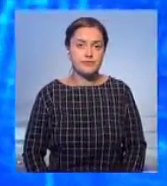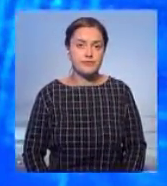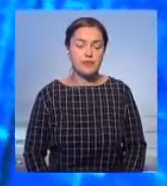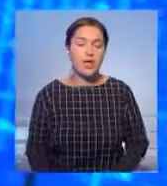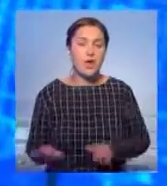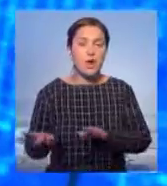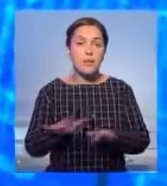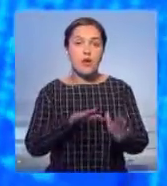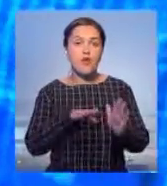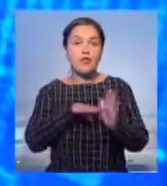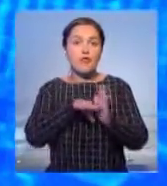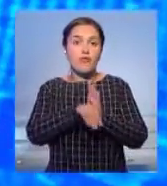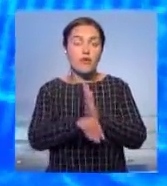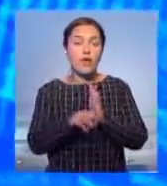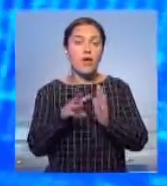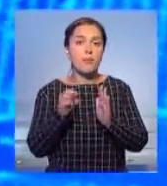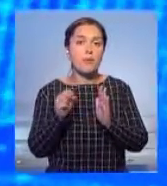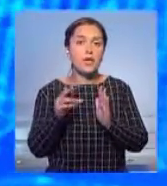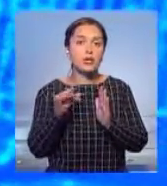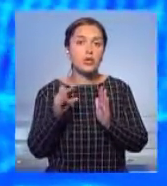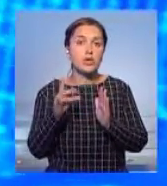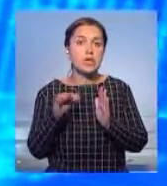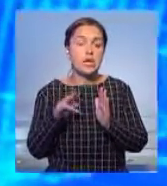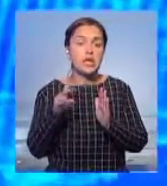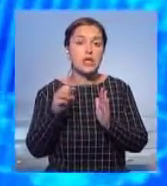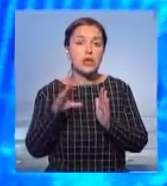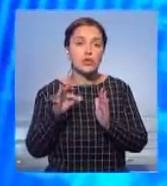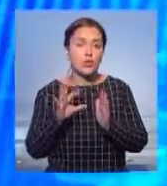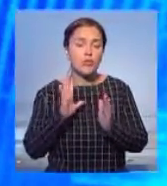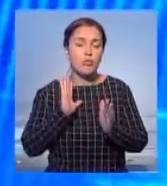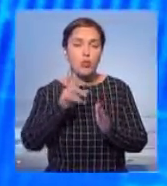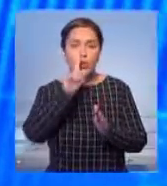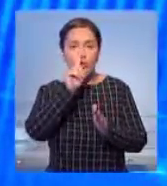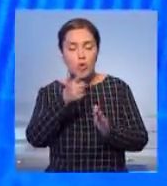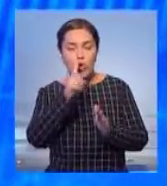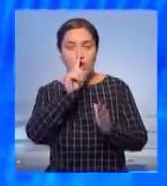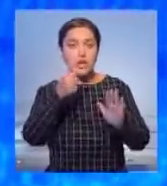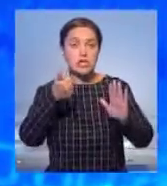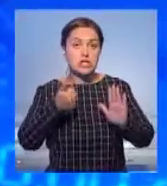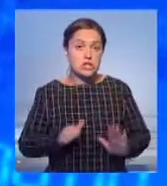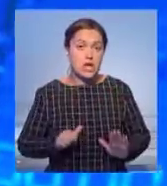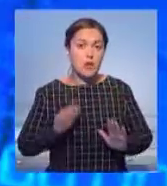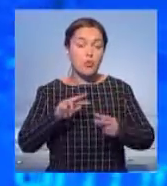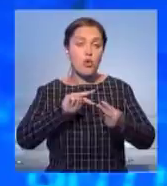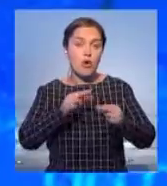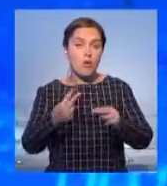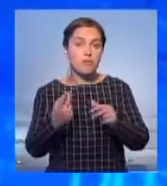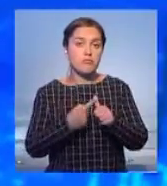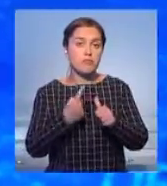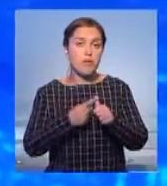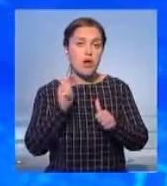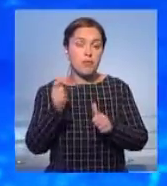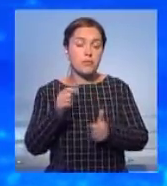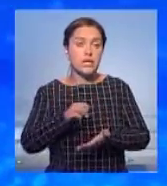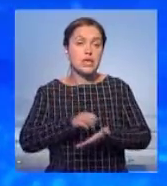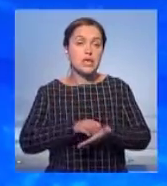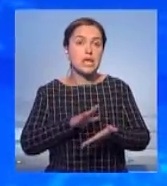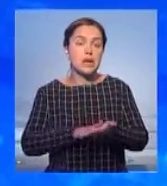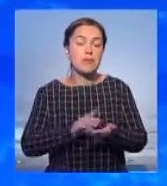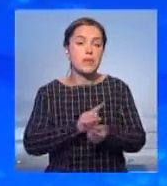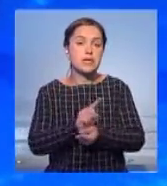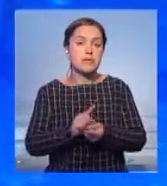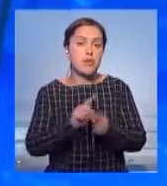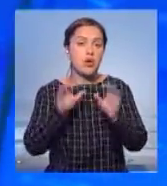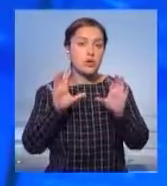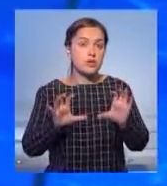Процесс вступления Македонии в НАТО займет год-полтора. Это произойдет после переименования Балканской республики и внесения необходимых изменений в Конституцию.